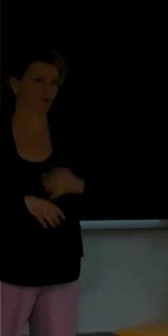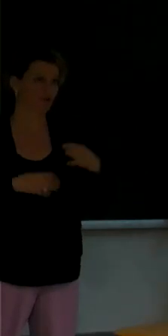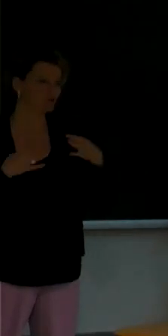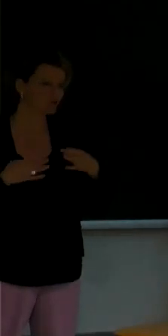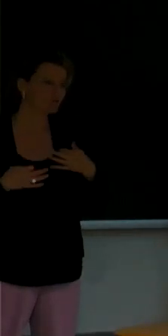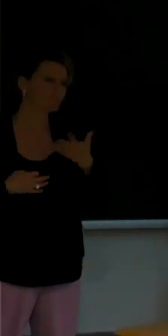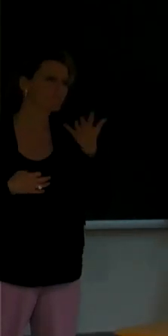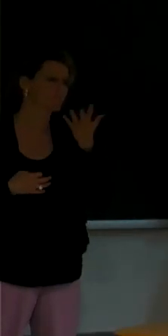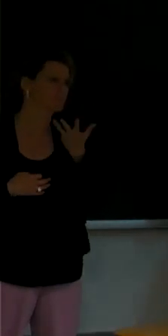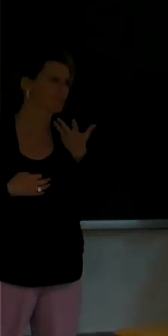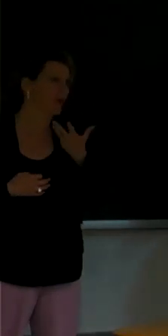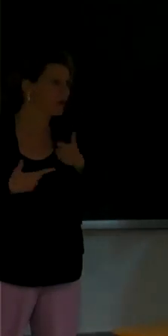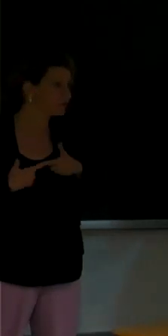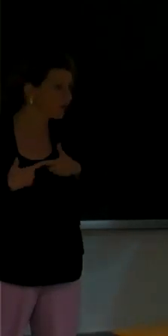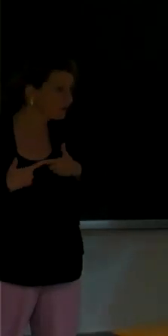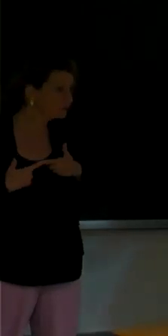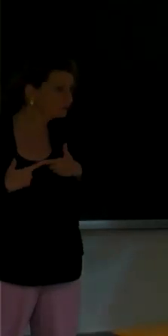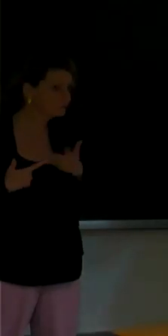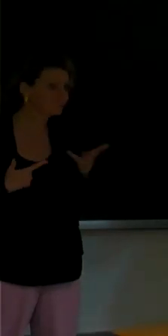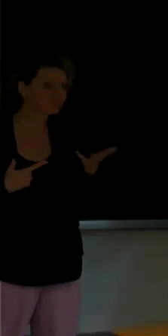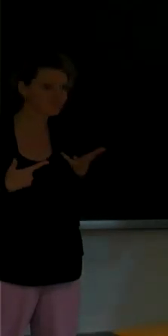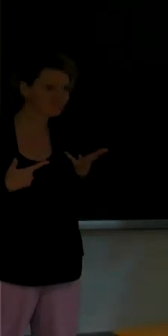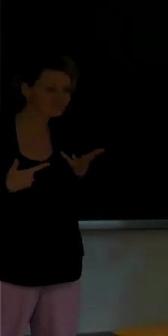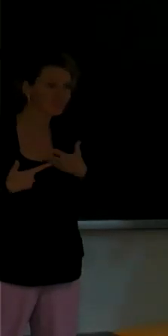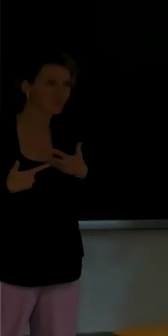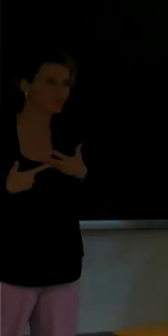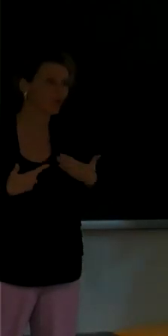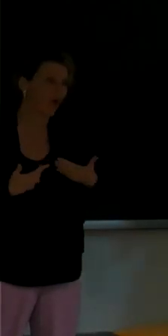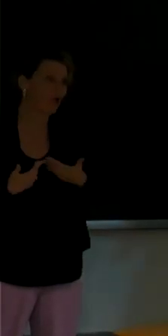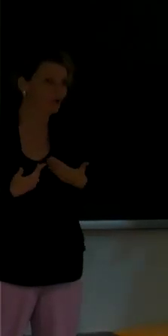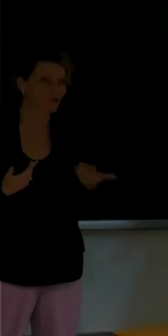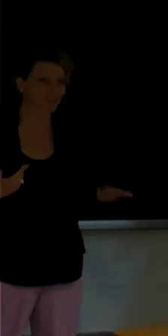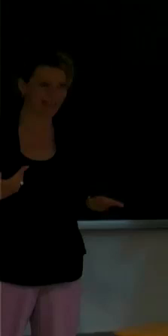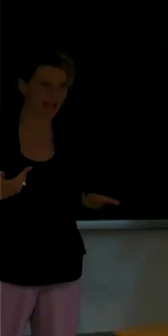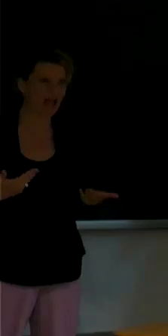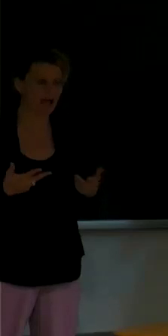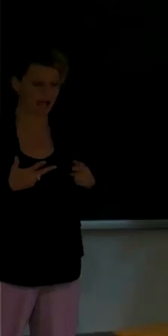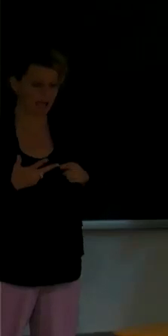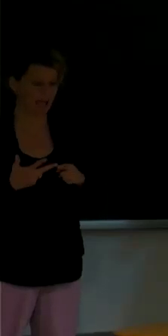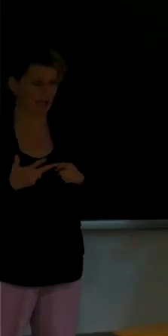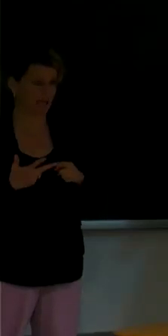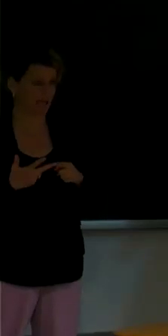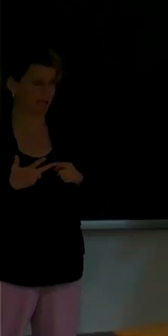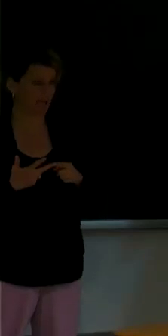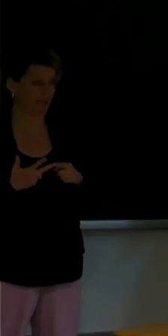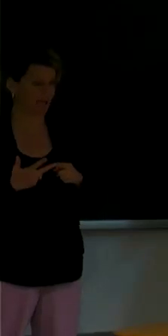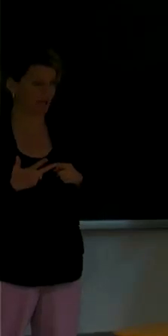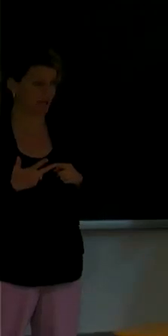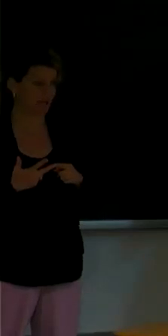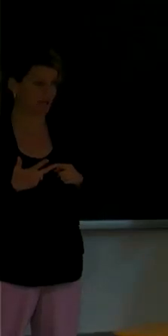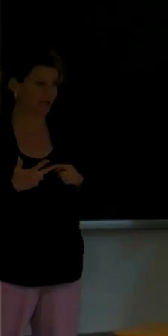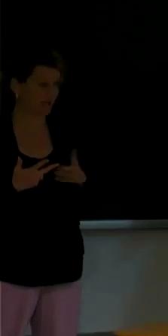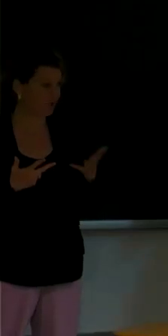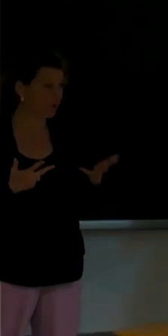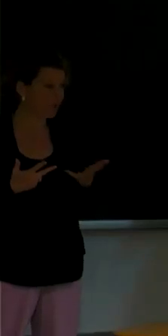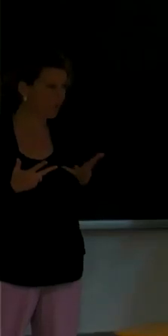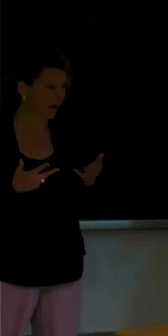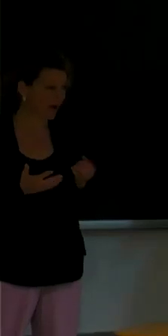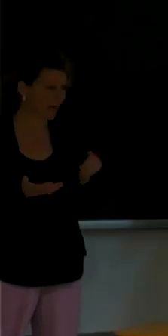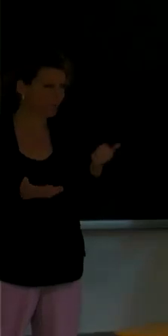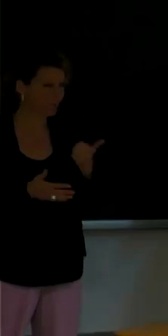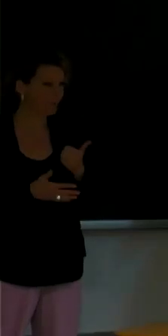sicuramente mi piace quello che faccio, questa cosa ha aiutato molto, però vi dico che una cosa che ha inciso tantissimo